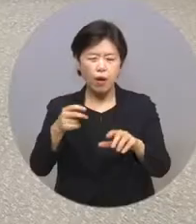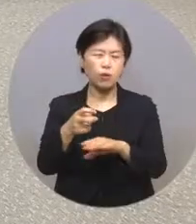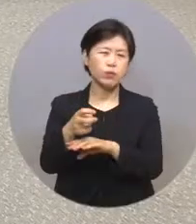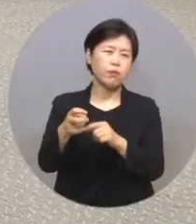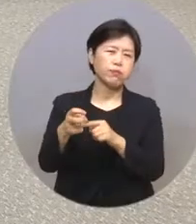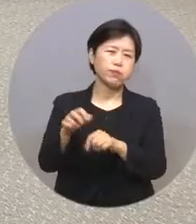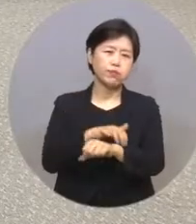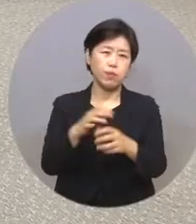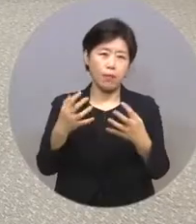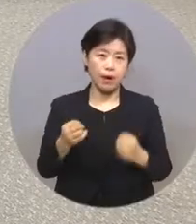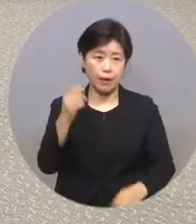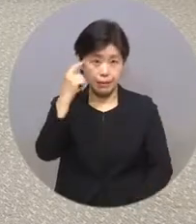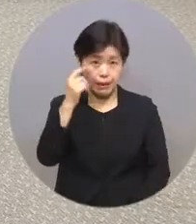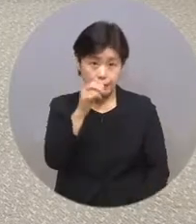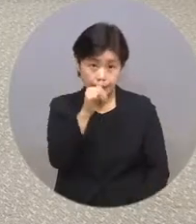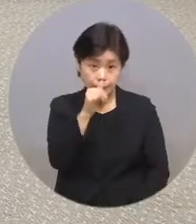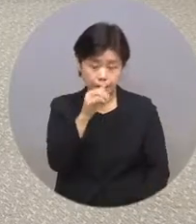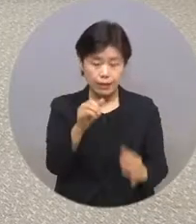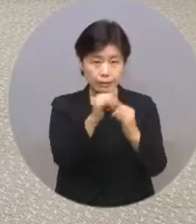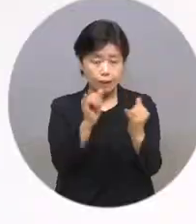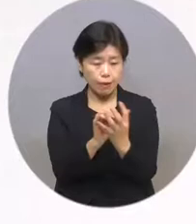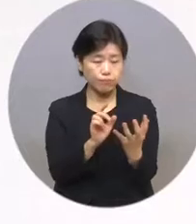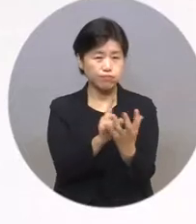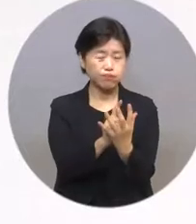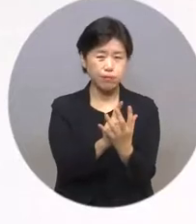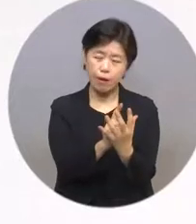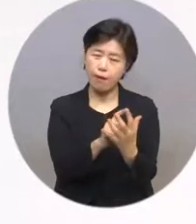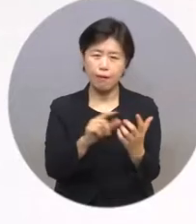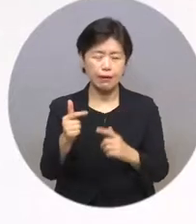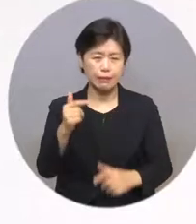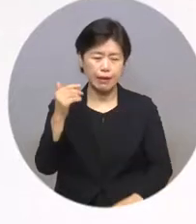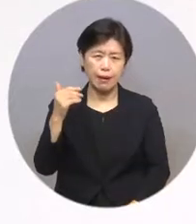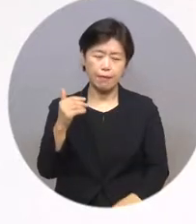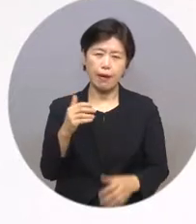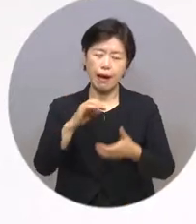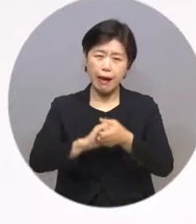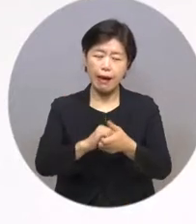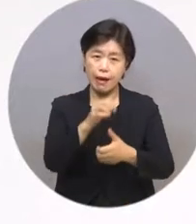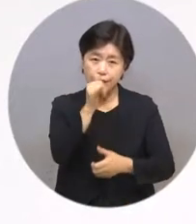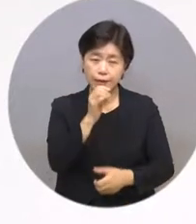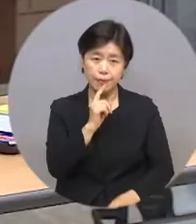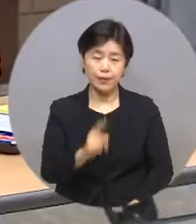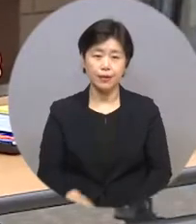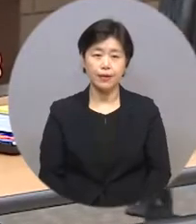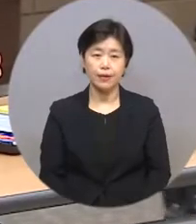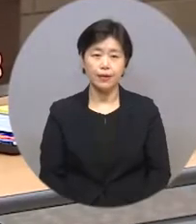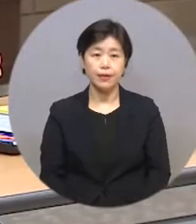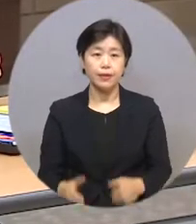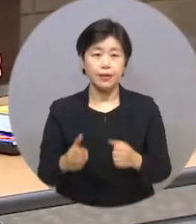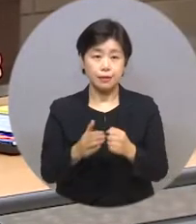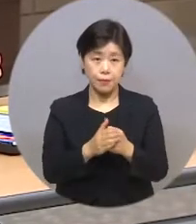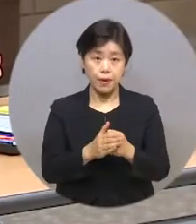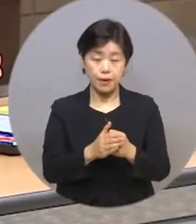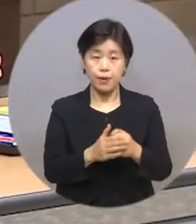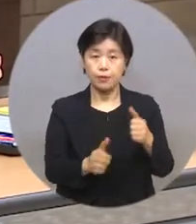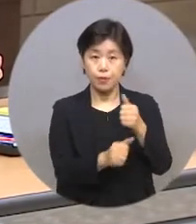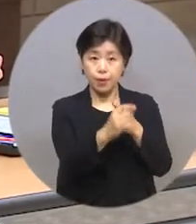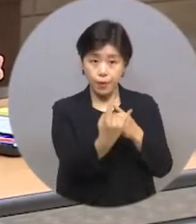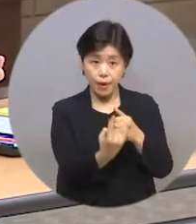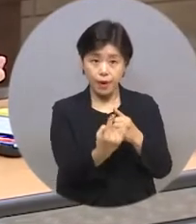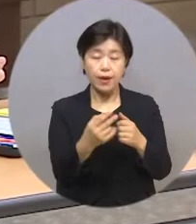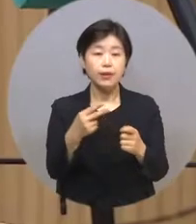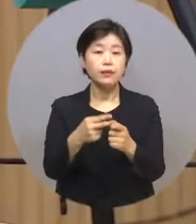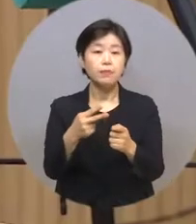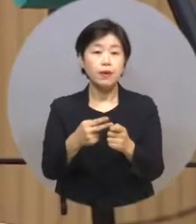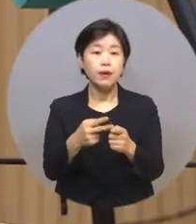있고이는 사회 참여를 제약하는 요인으로 작용하는 실정입니다 이러한 인식하에 국민통합위원회는 두 번째